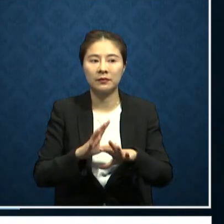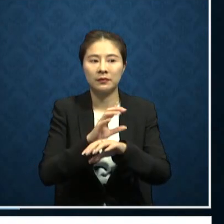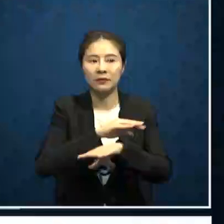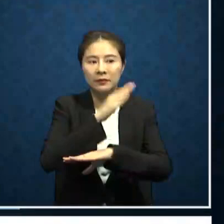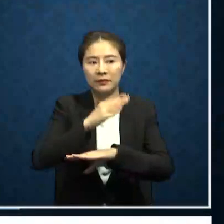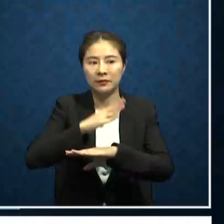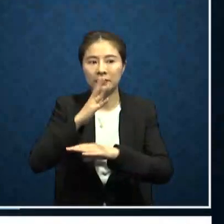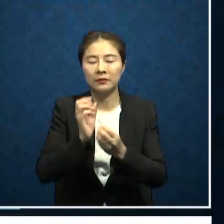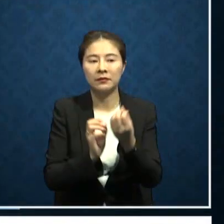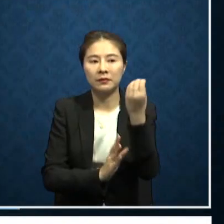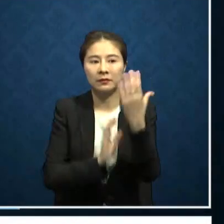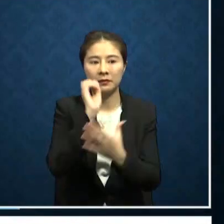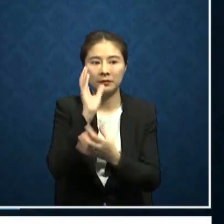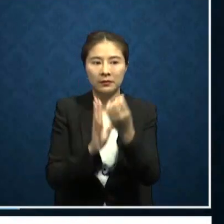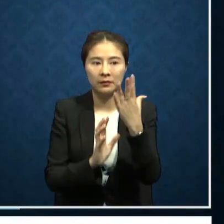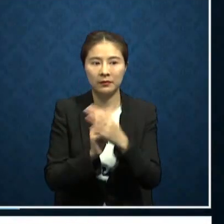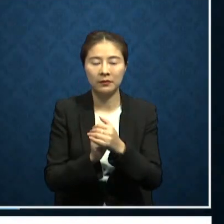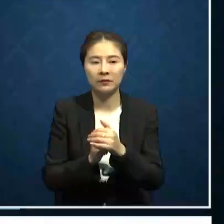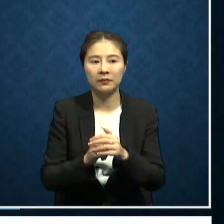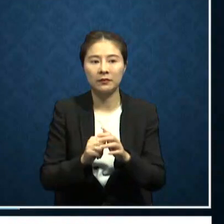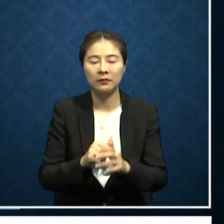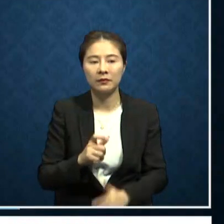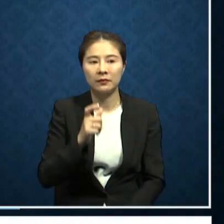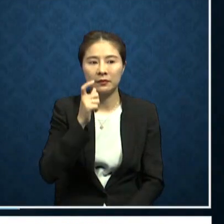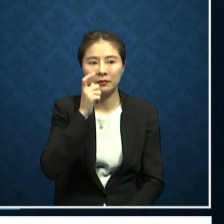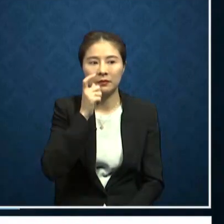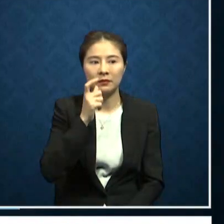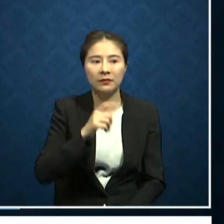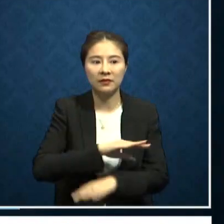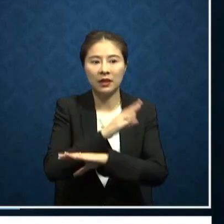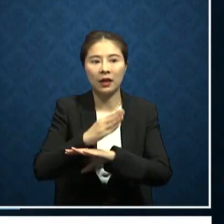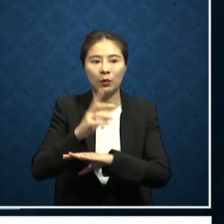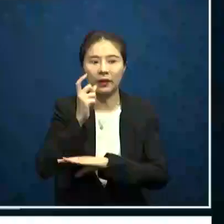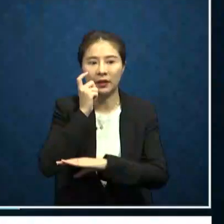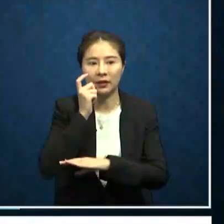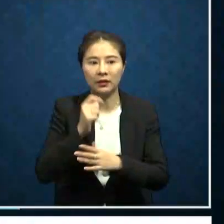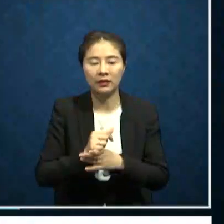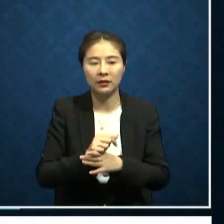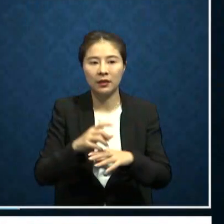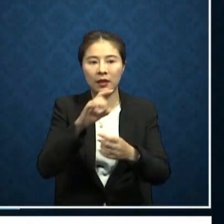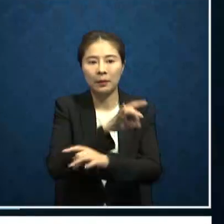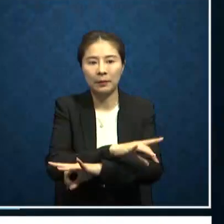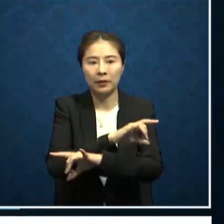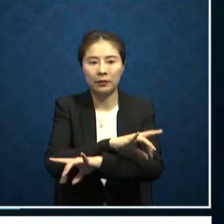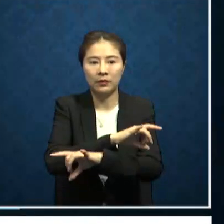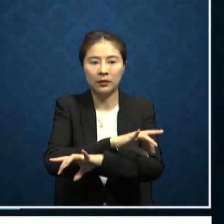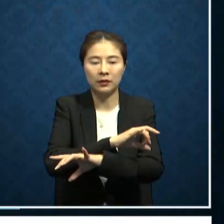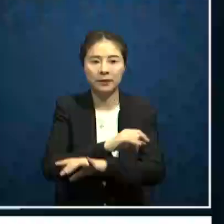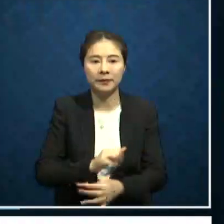นเรศวรและห้วยขาแข้งพื้นที่กลุ่มดงพญาเย็นเขาใหญ่แล้วก็พื้นที่กลุ่มป่าแก่งกระจาน